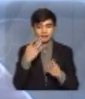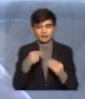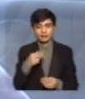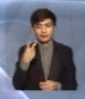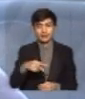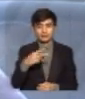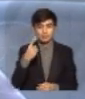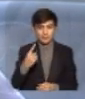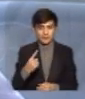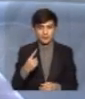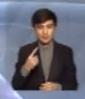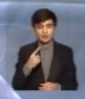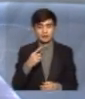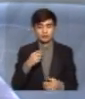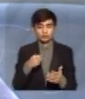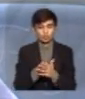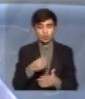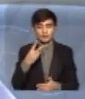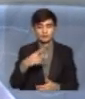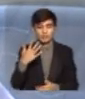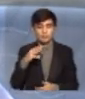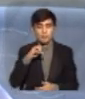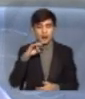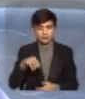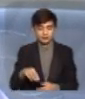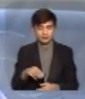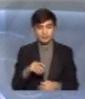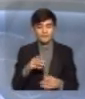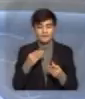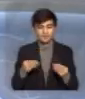21 по 25 марта. До весны осталось совсем чуть-чуть.